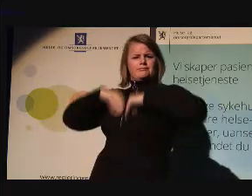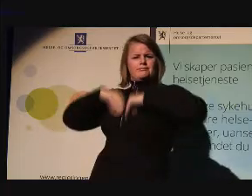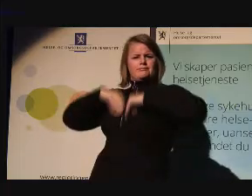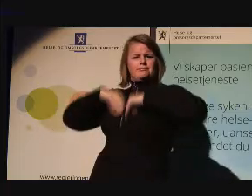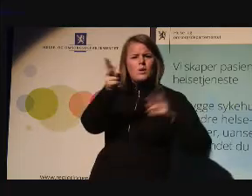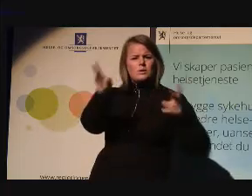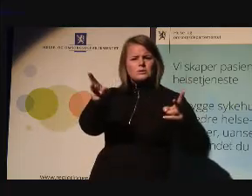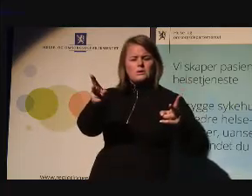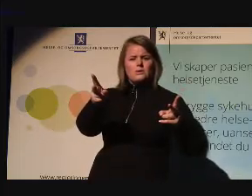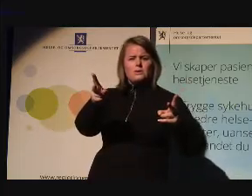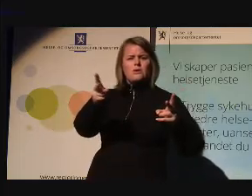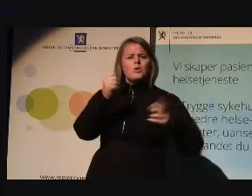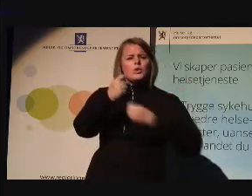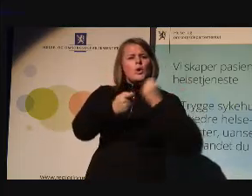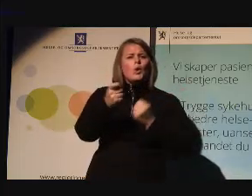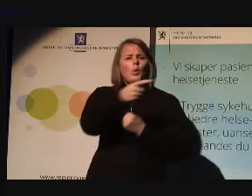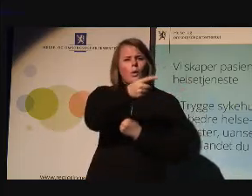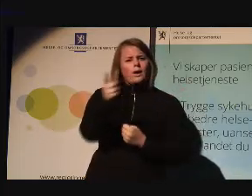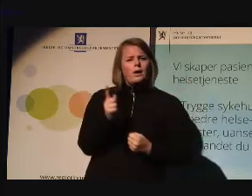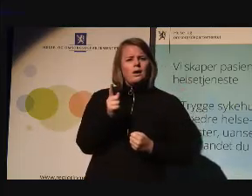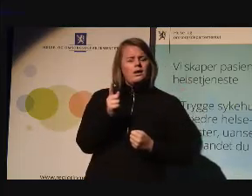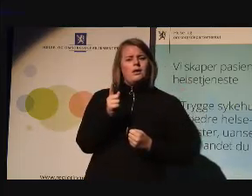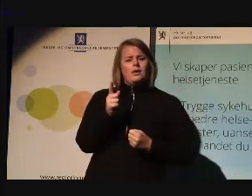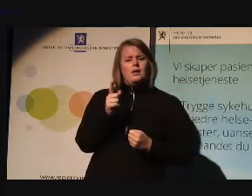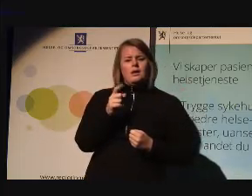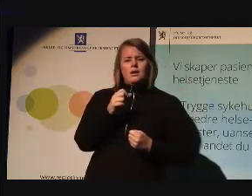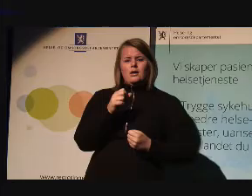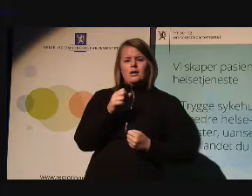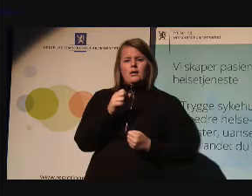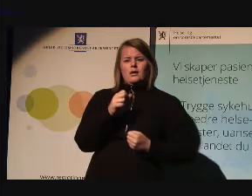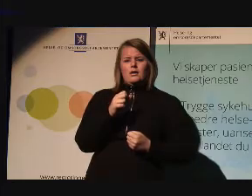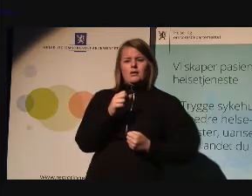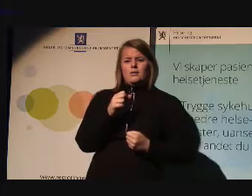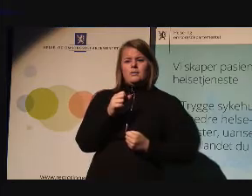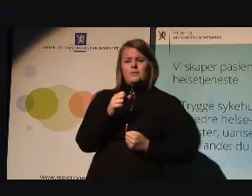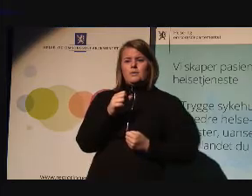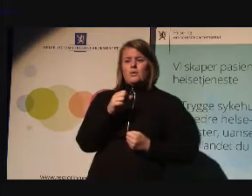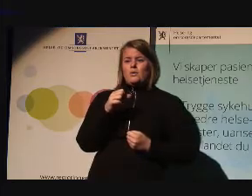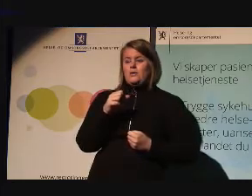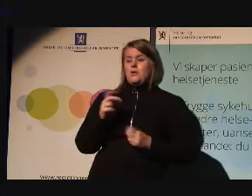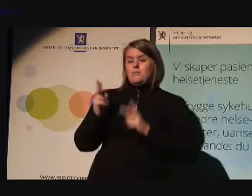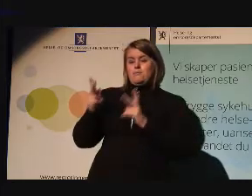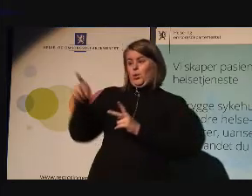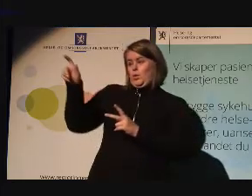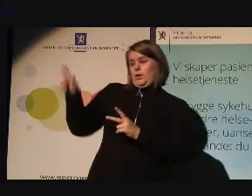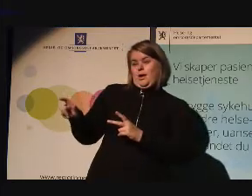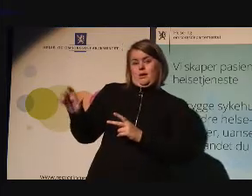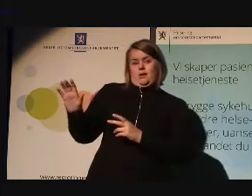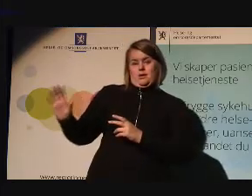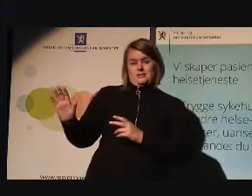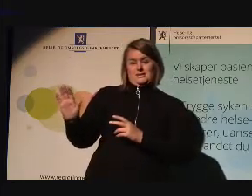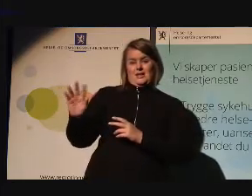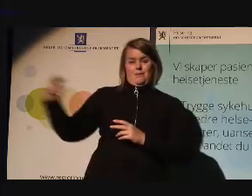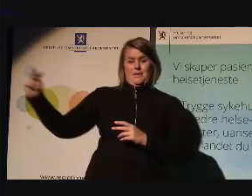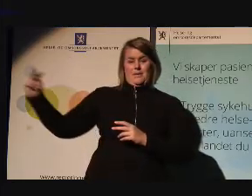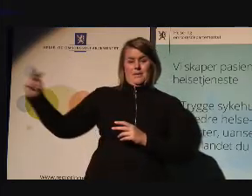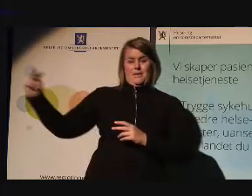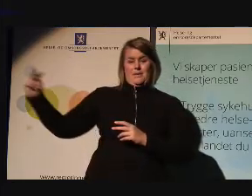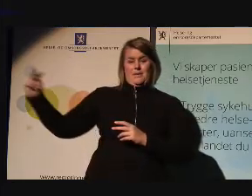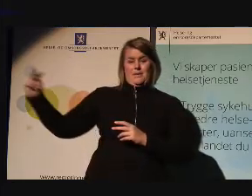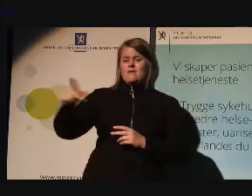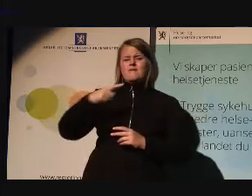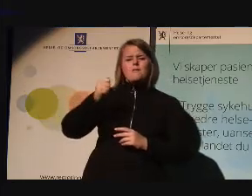vi ikke tar brukerperspektivet inn i sakene, enten vi er